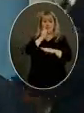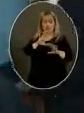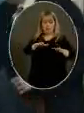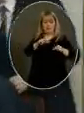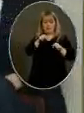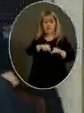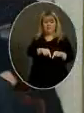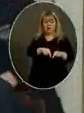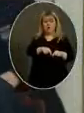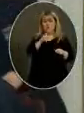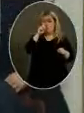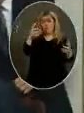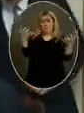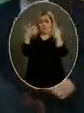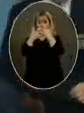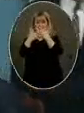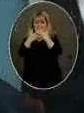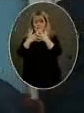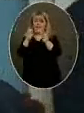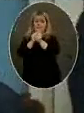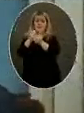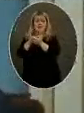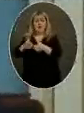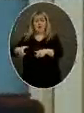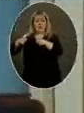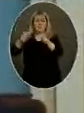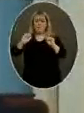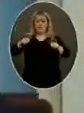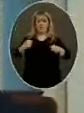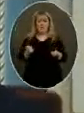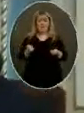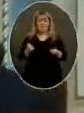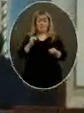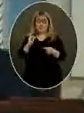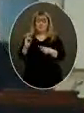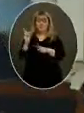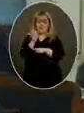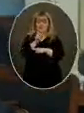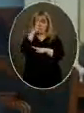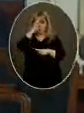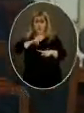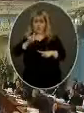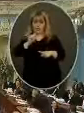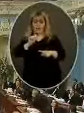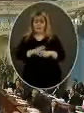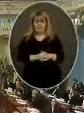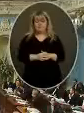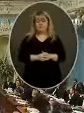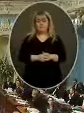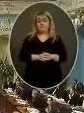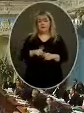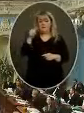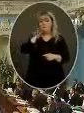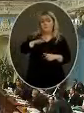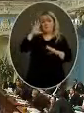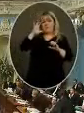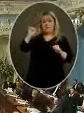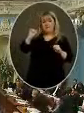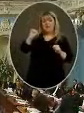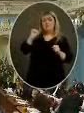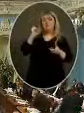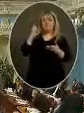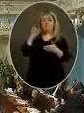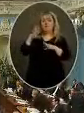questions de compatibilité. Alors, voilà la question de M. Trudel, M. le Président. Mme la Présidente du Conseil du Trésor.